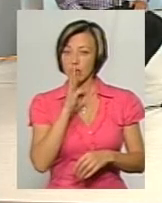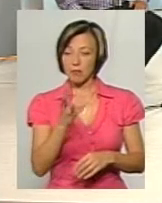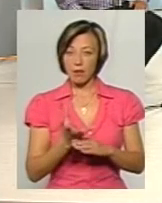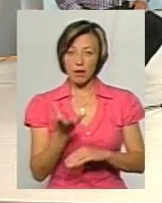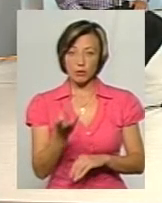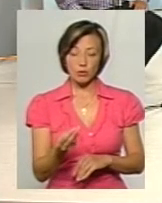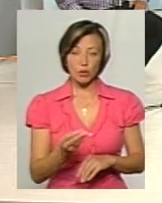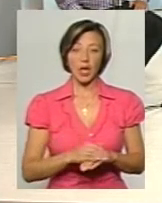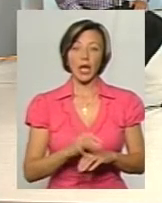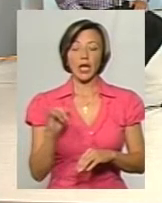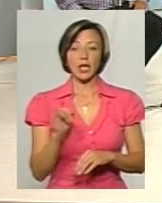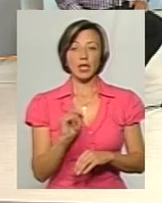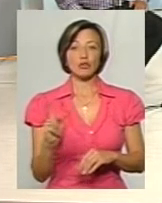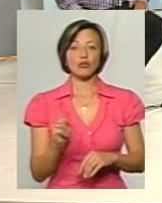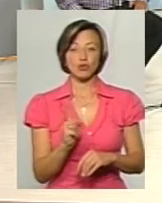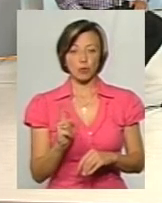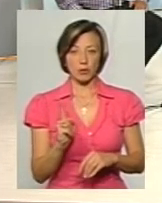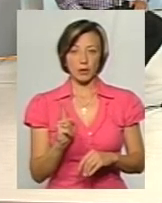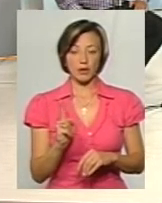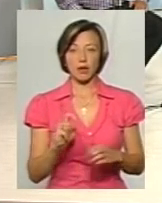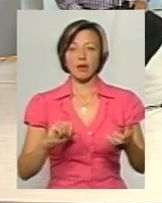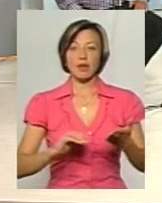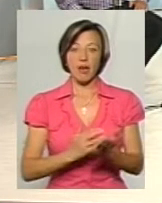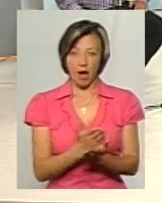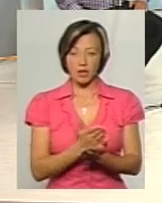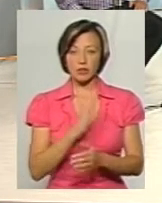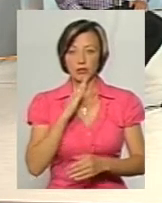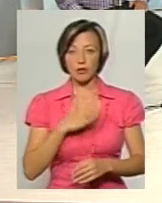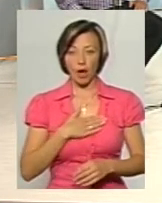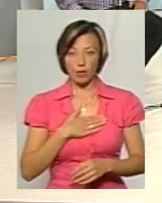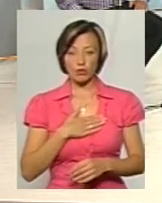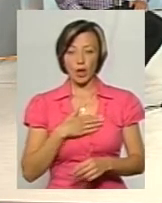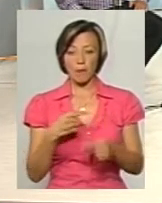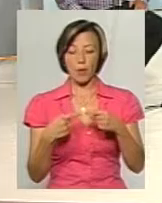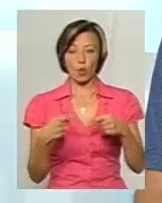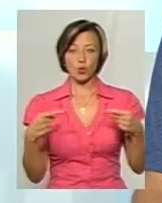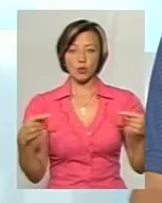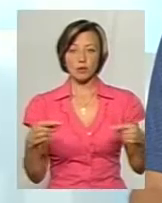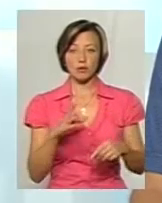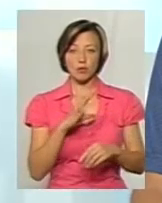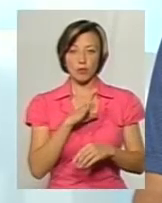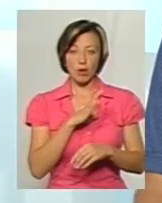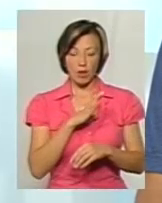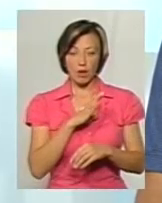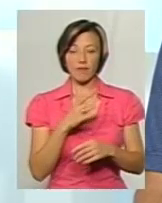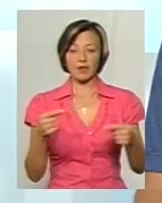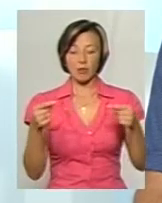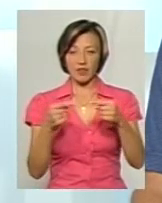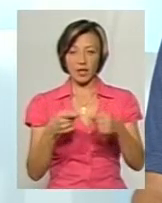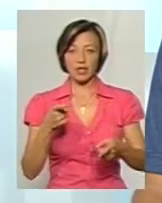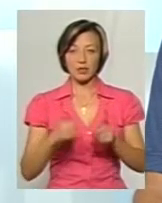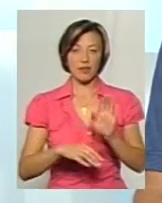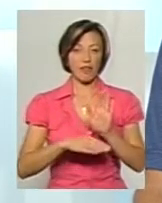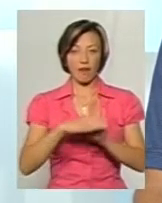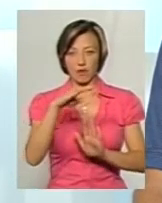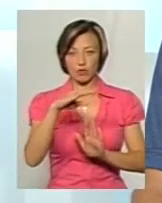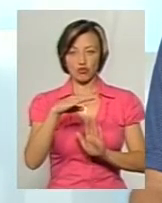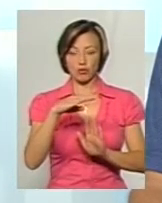платню, і щоб якість нашої продукції була, відповідала дійсно